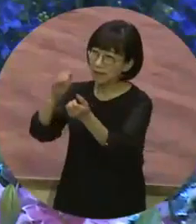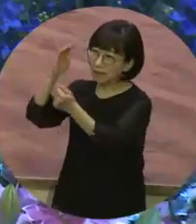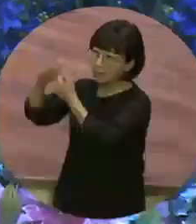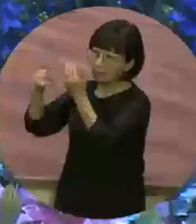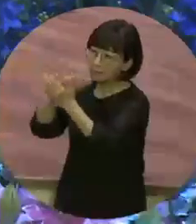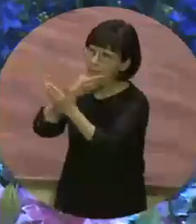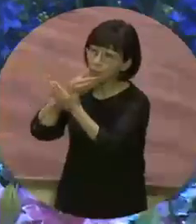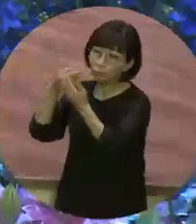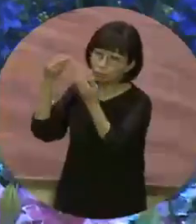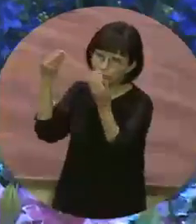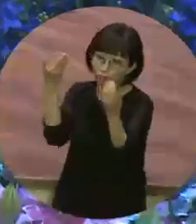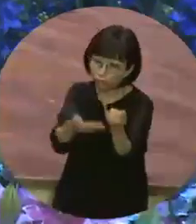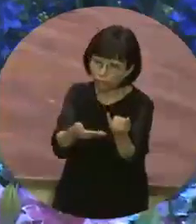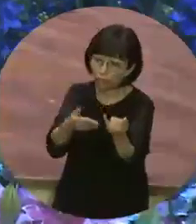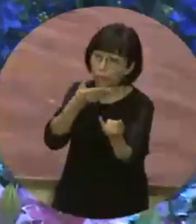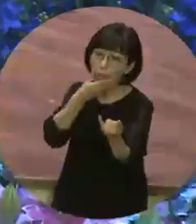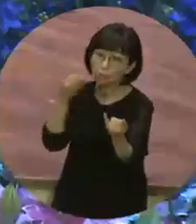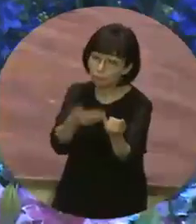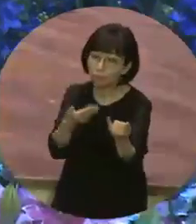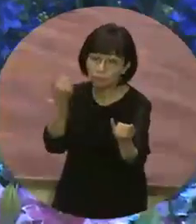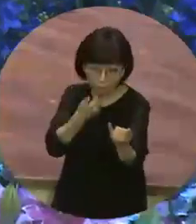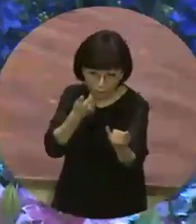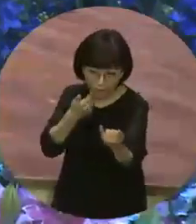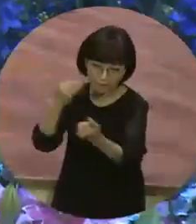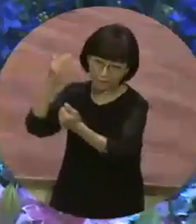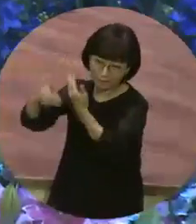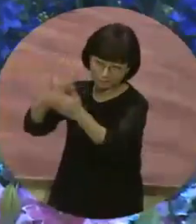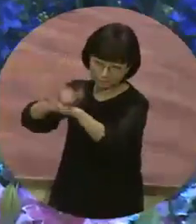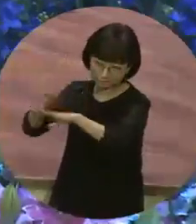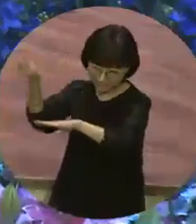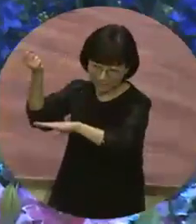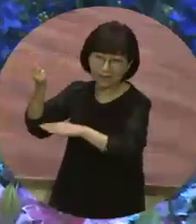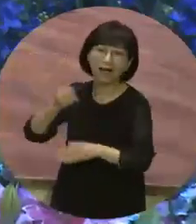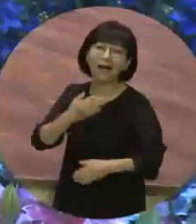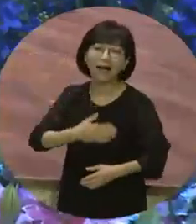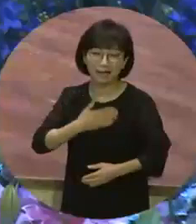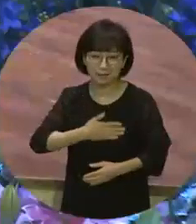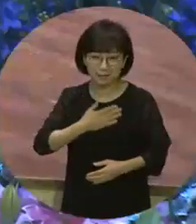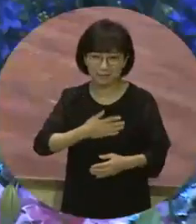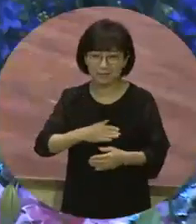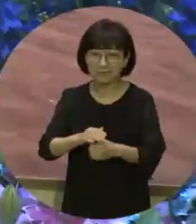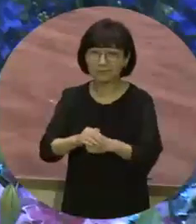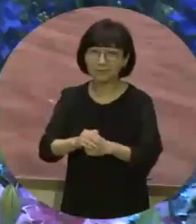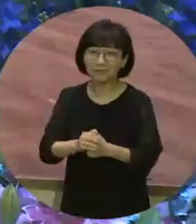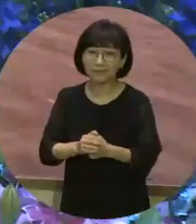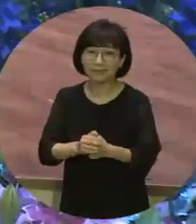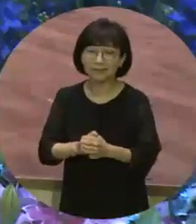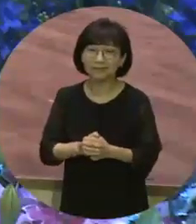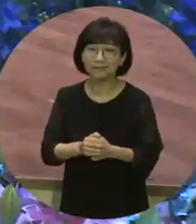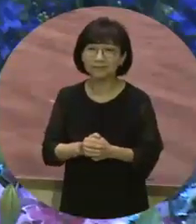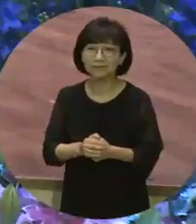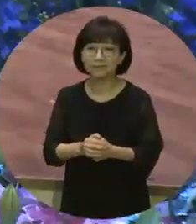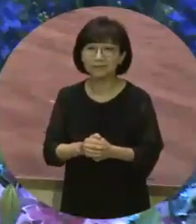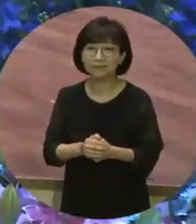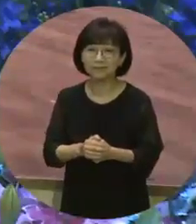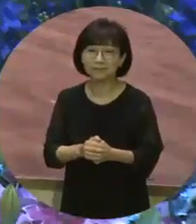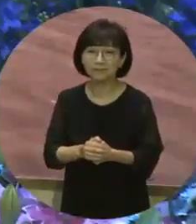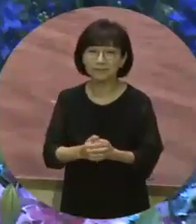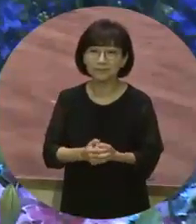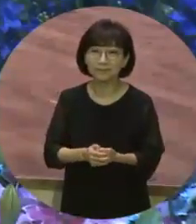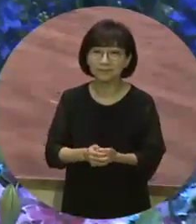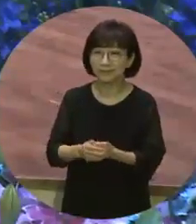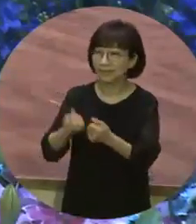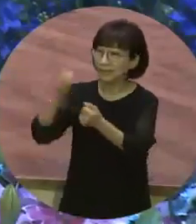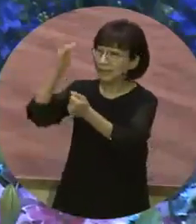이거예요. 여호와 하나님, 복의 근원은 하나님이신 줄 알구나. 하나님이 복을 주신다라는 사실 아는